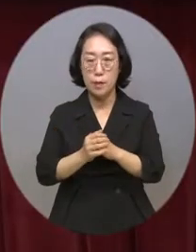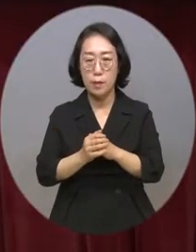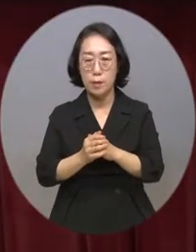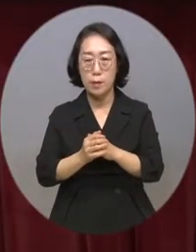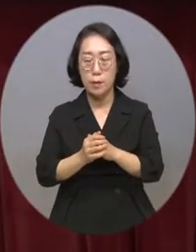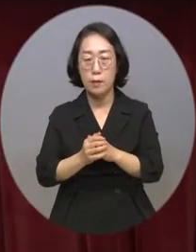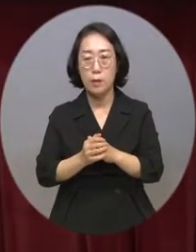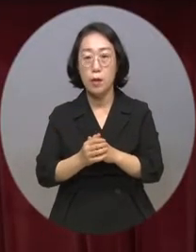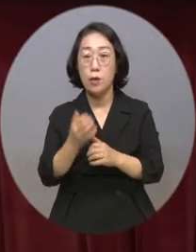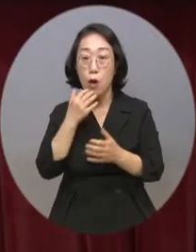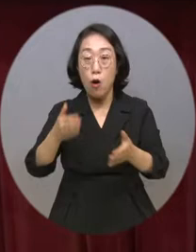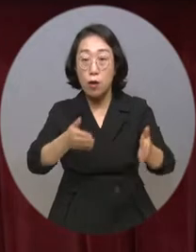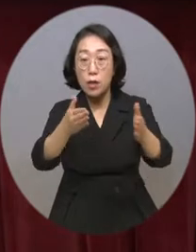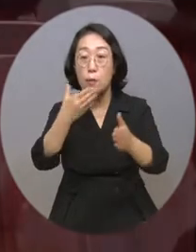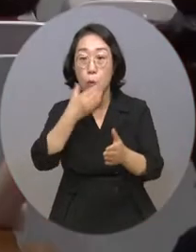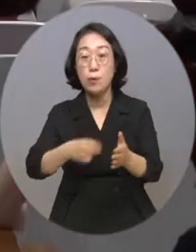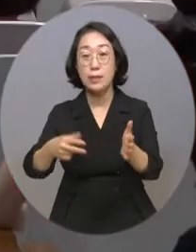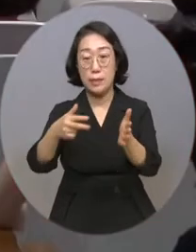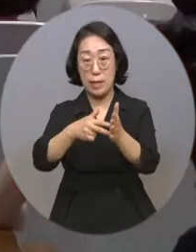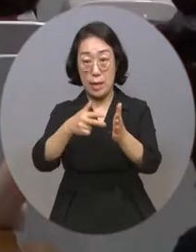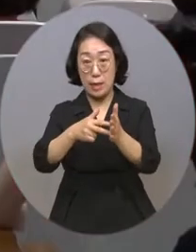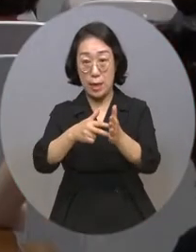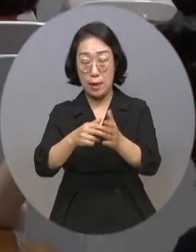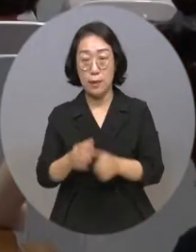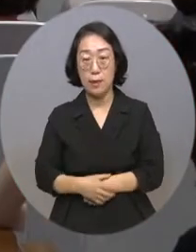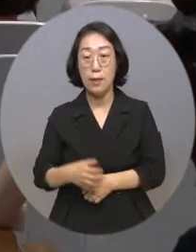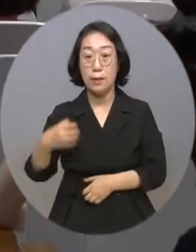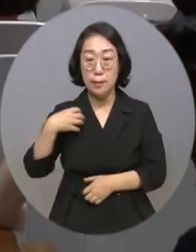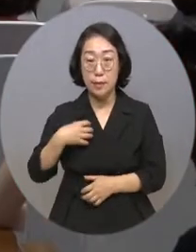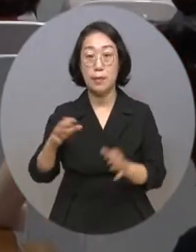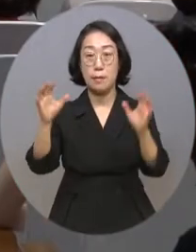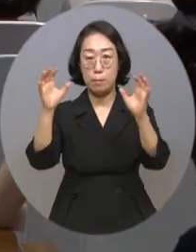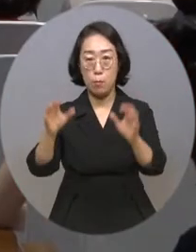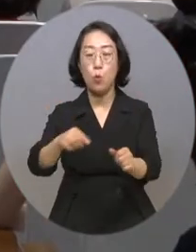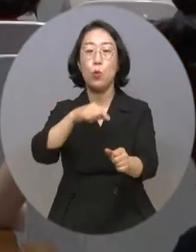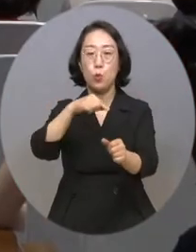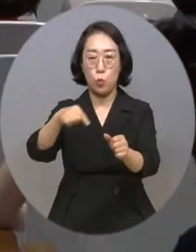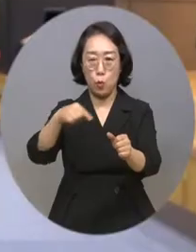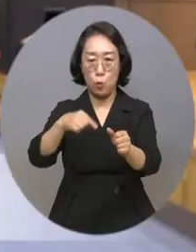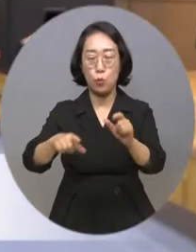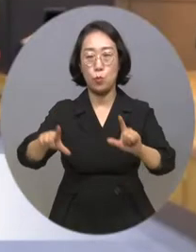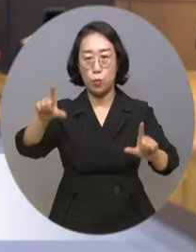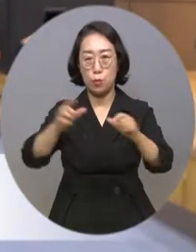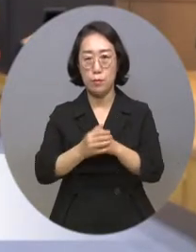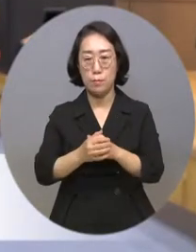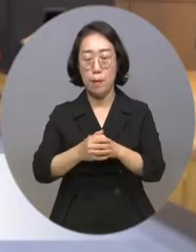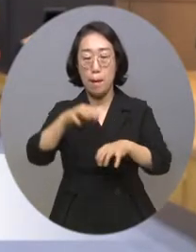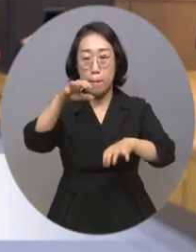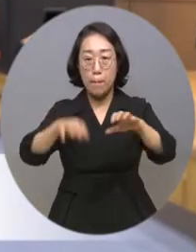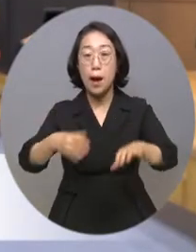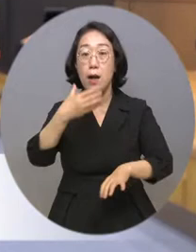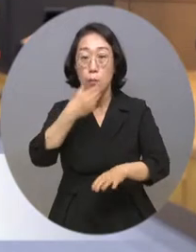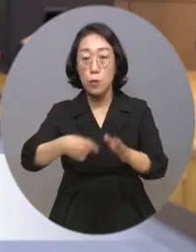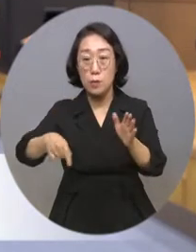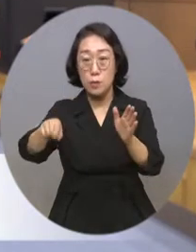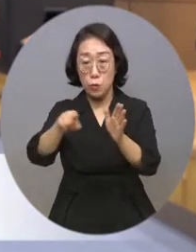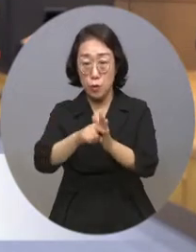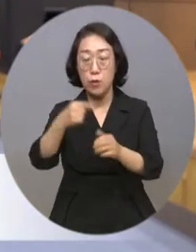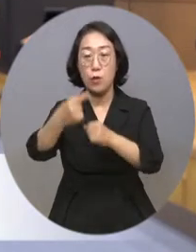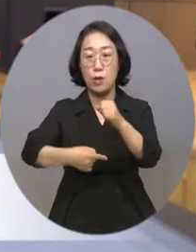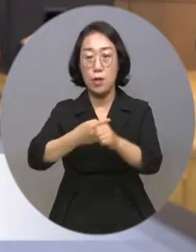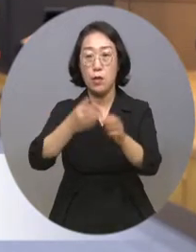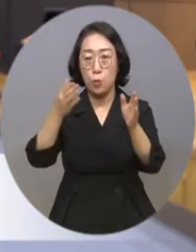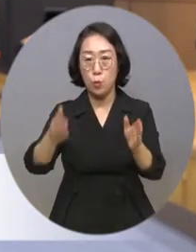주관 경기복지재단이 함께하는 복지계획 수립 교육이 진행되었습니다. 마을복지계획 추진을 한 1년 동안 좀